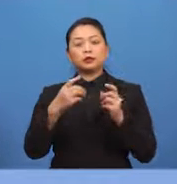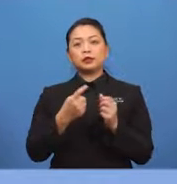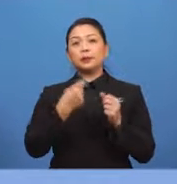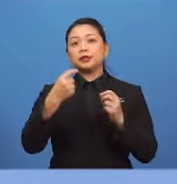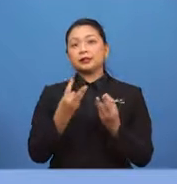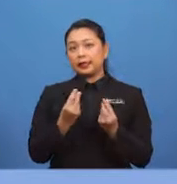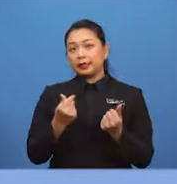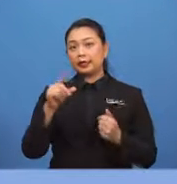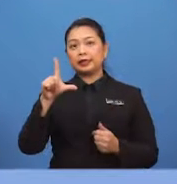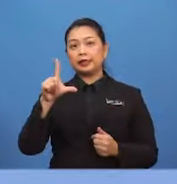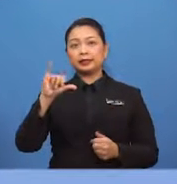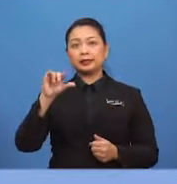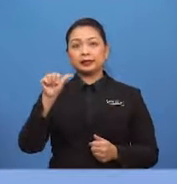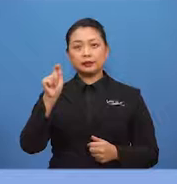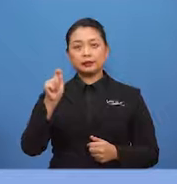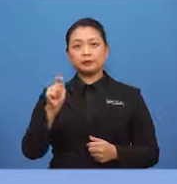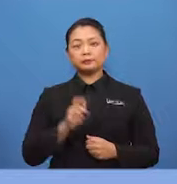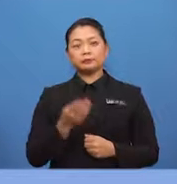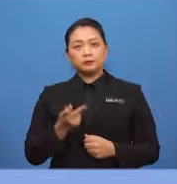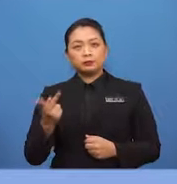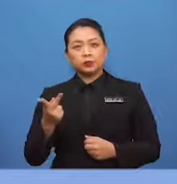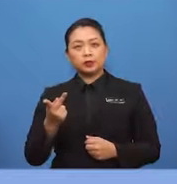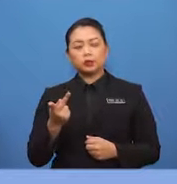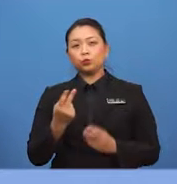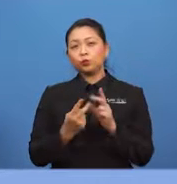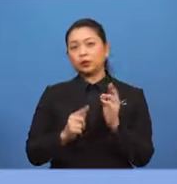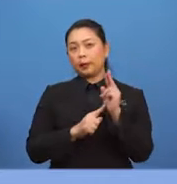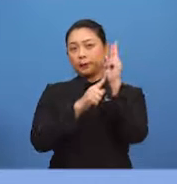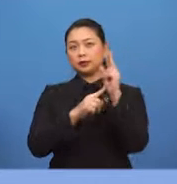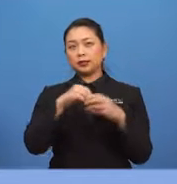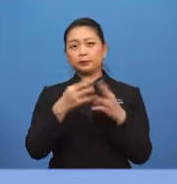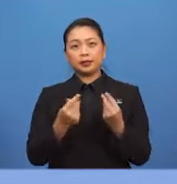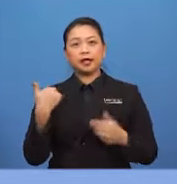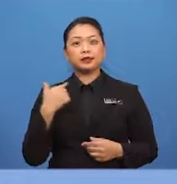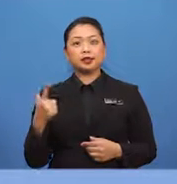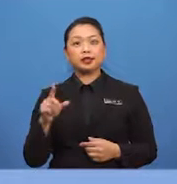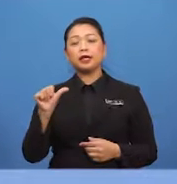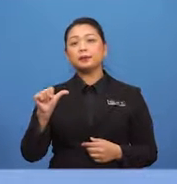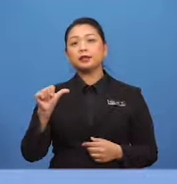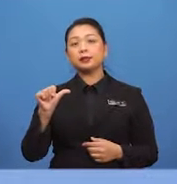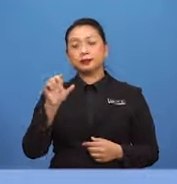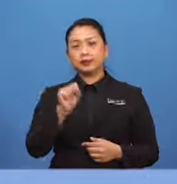liat. Komponen utama dalam tanah liat ialah aluminium silik.